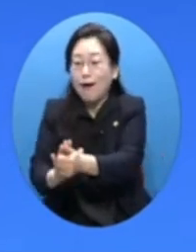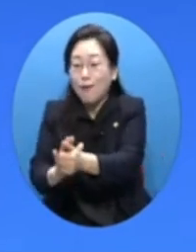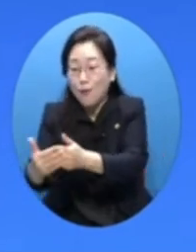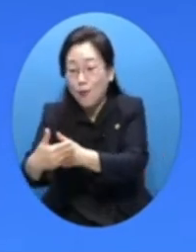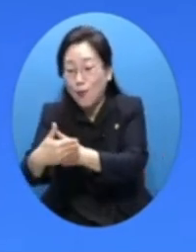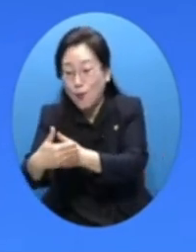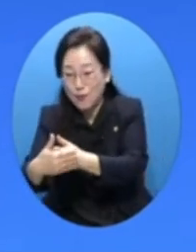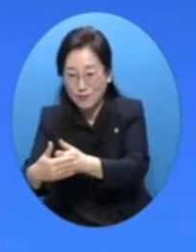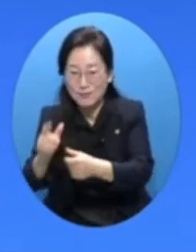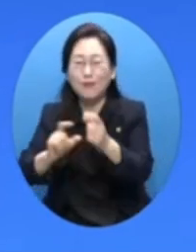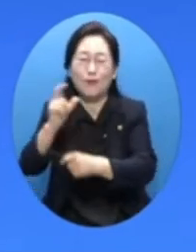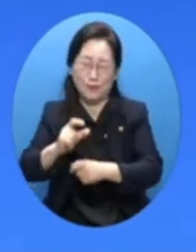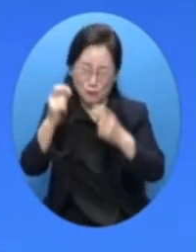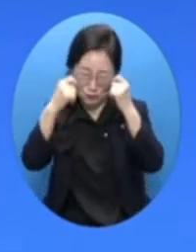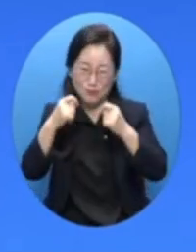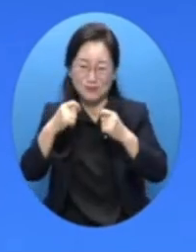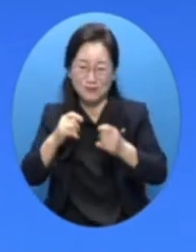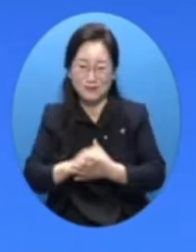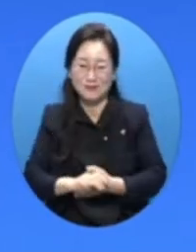그래서